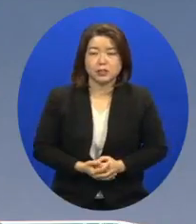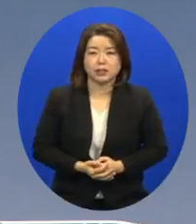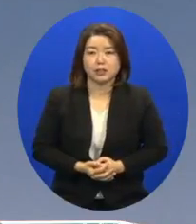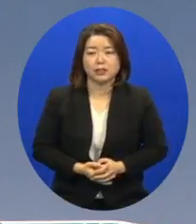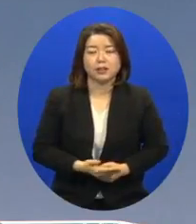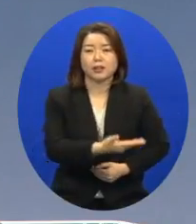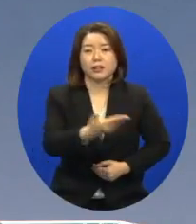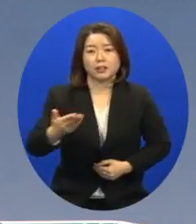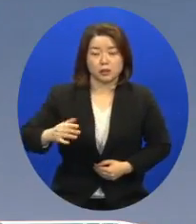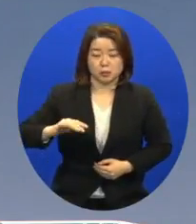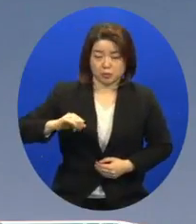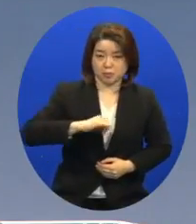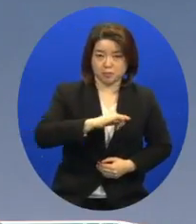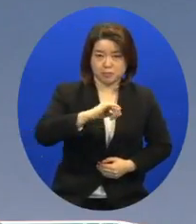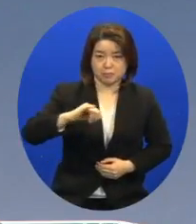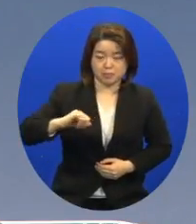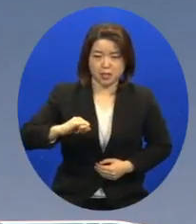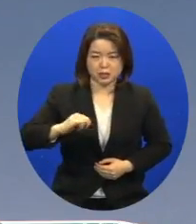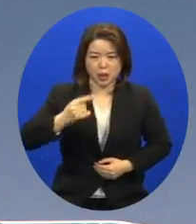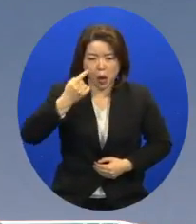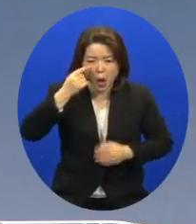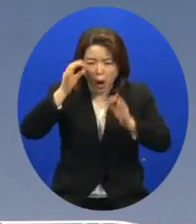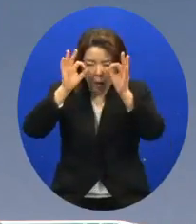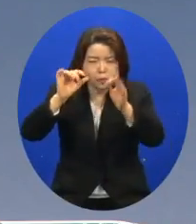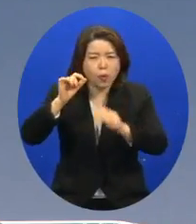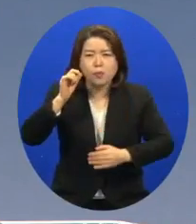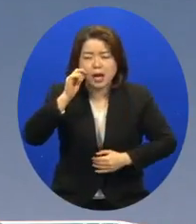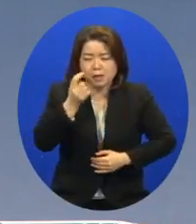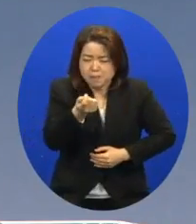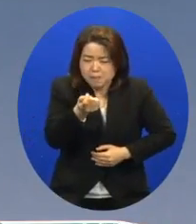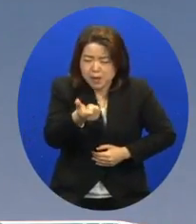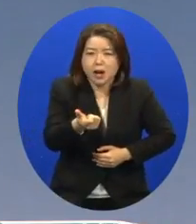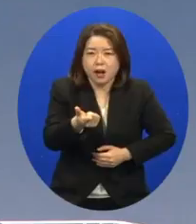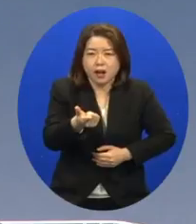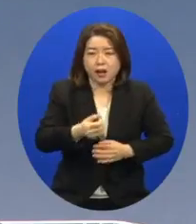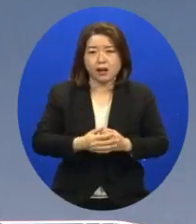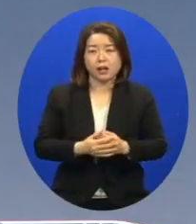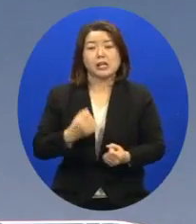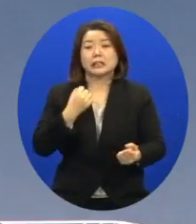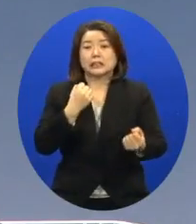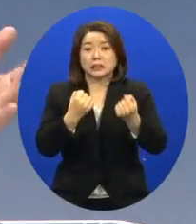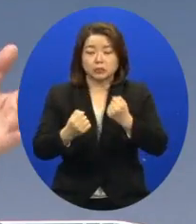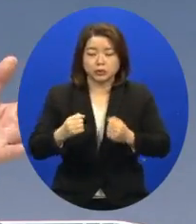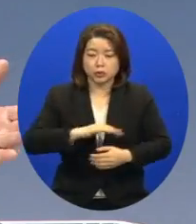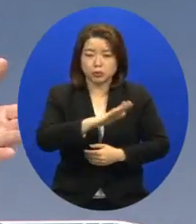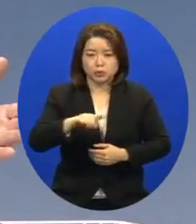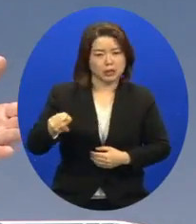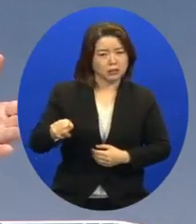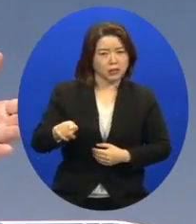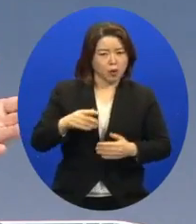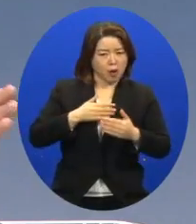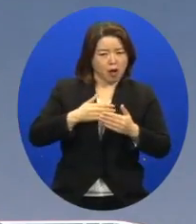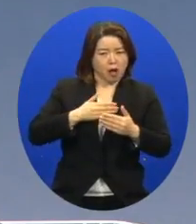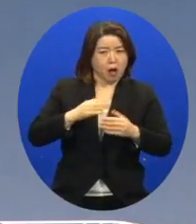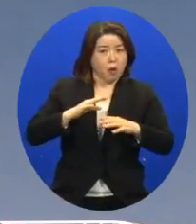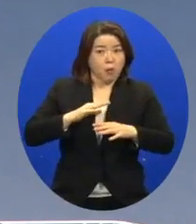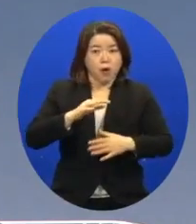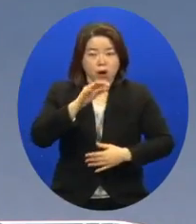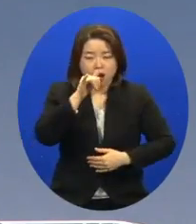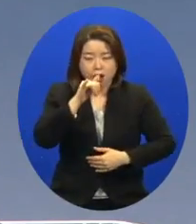바이러스는 눈에 보이지도 않는 아주 작은 것입니다 그런데도 우리가 그것을 아주 두려워 하잖아요